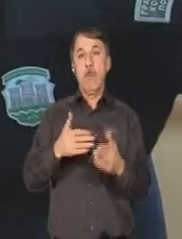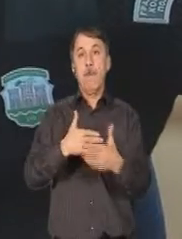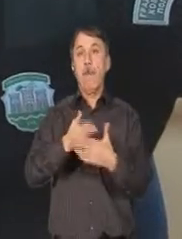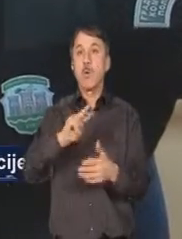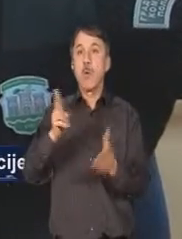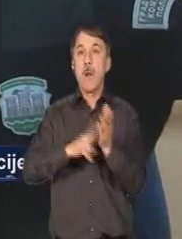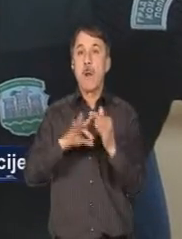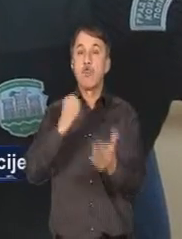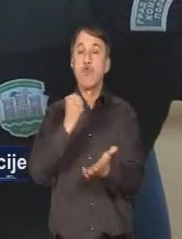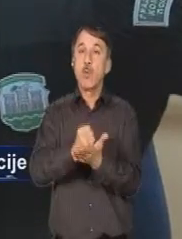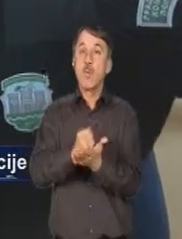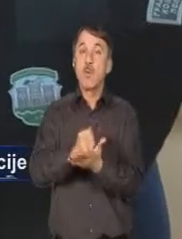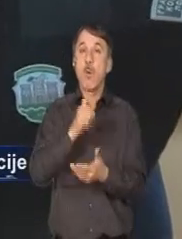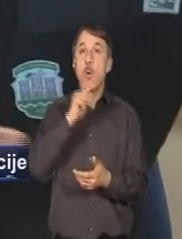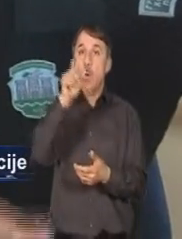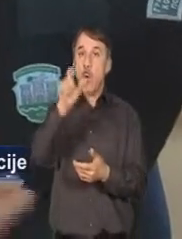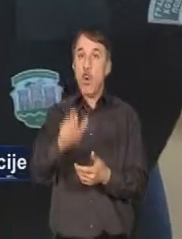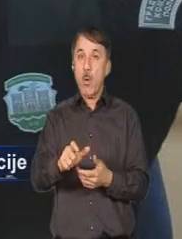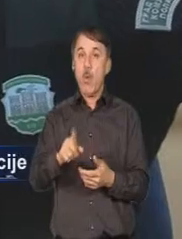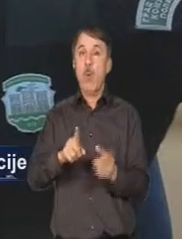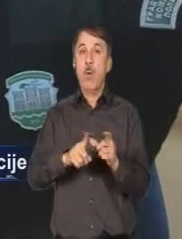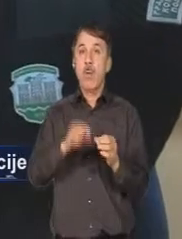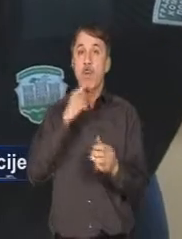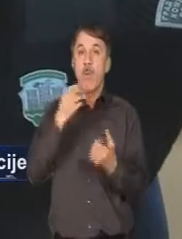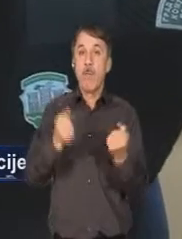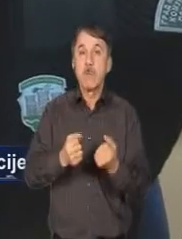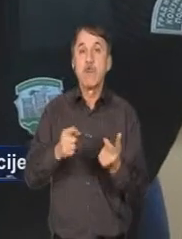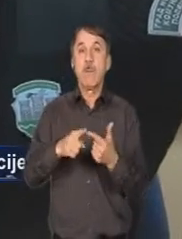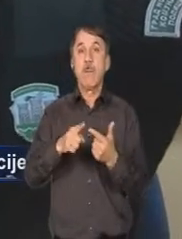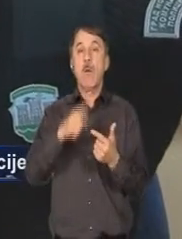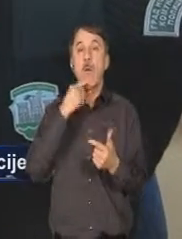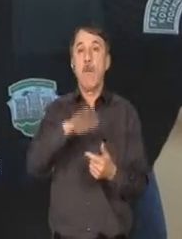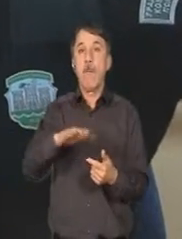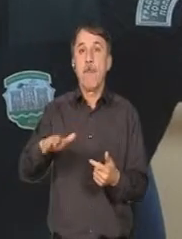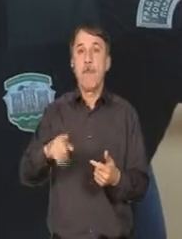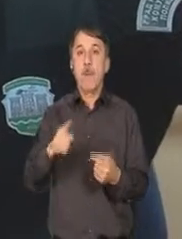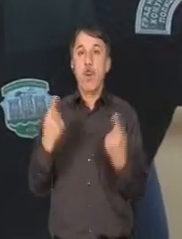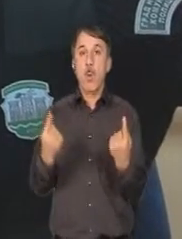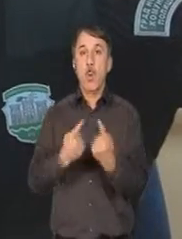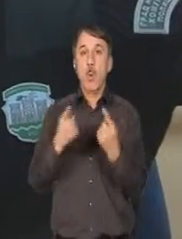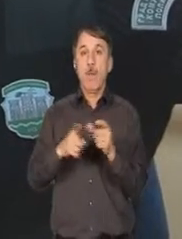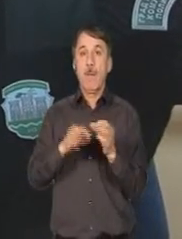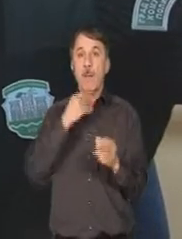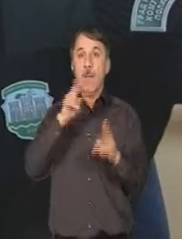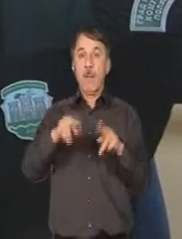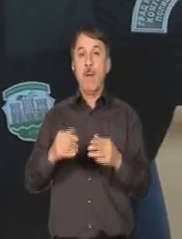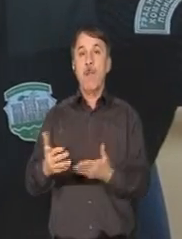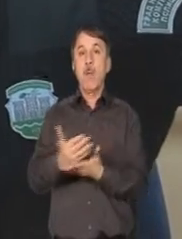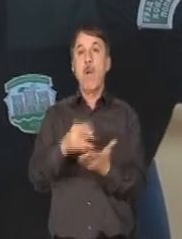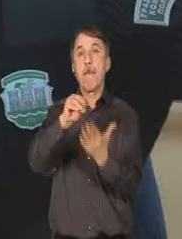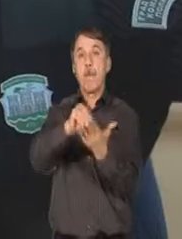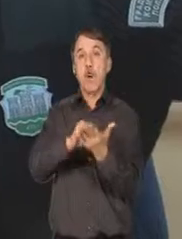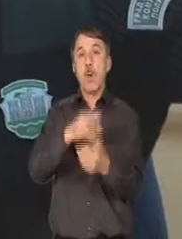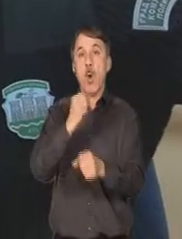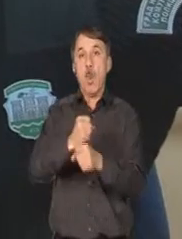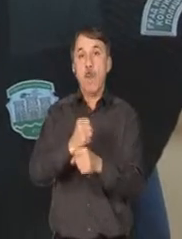ne možemo na drugi način da utvrdimo vaš identitet, budite ljubazni, sedite u naše vozilo, dođemo u najbližu policijsku ispostavu, utvrdimo identitet, uzmemo potrebne